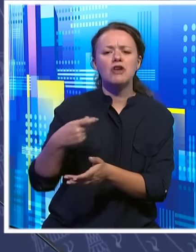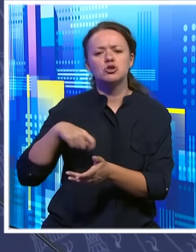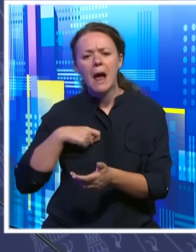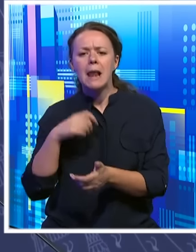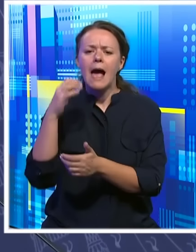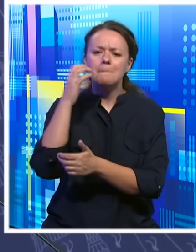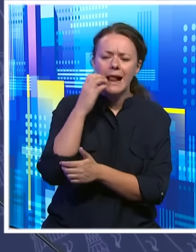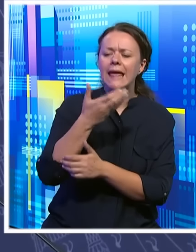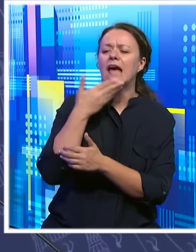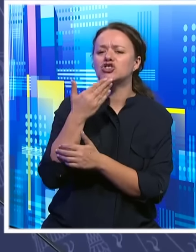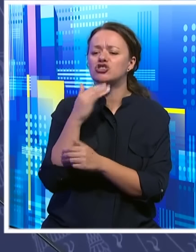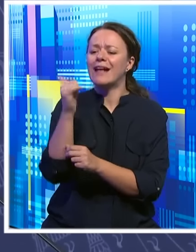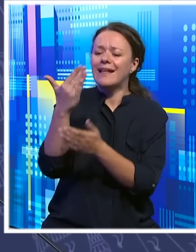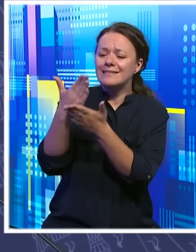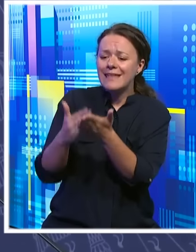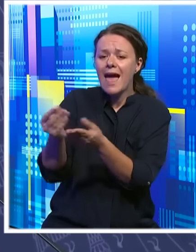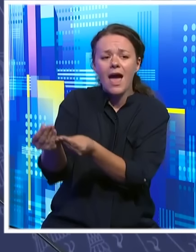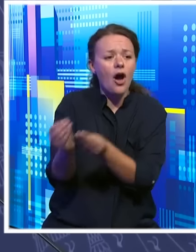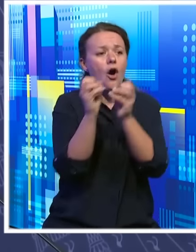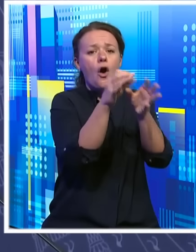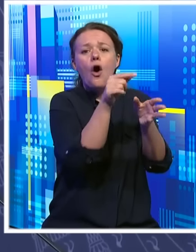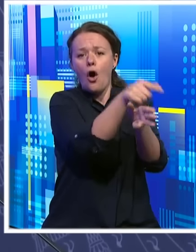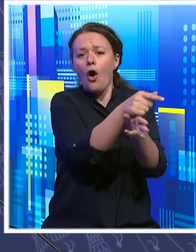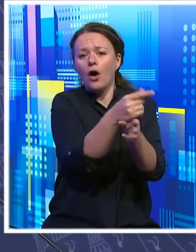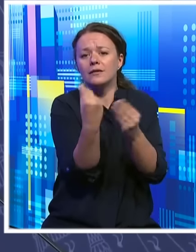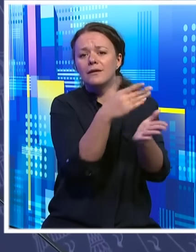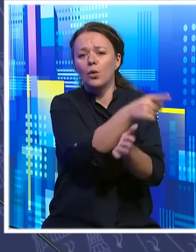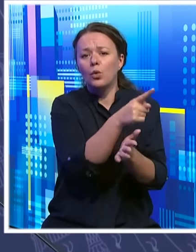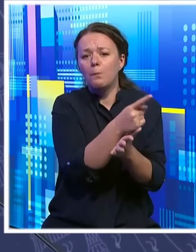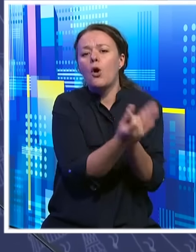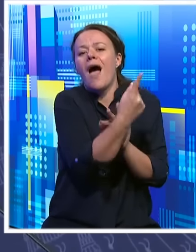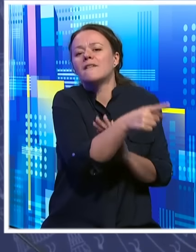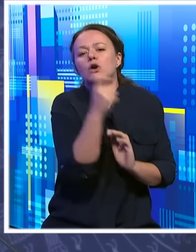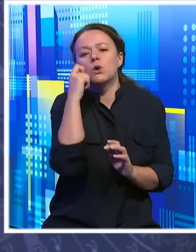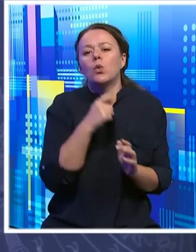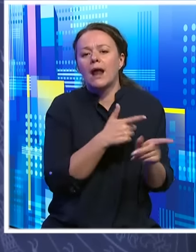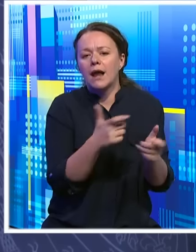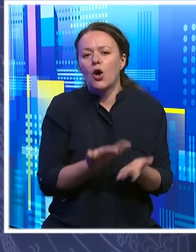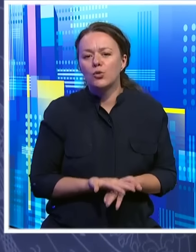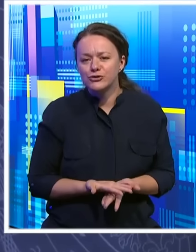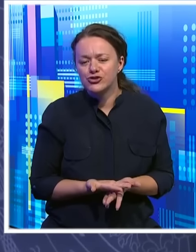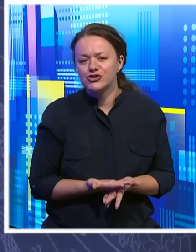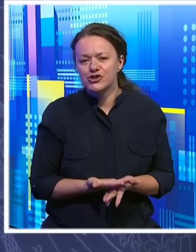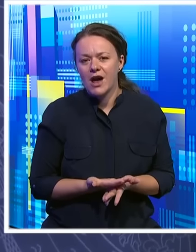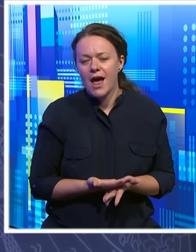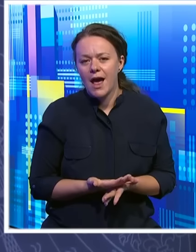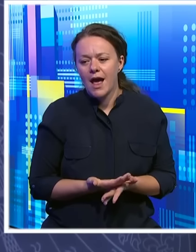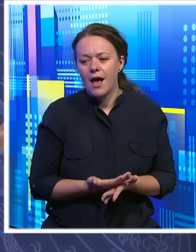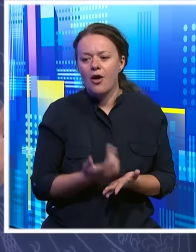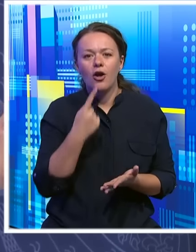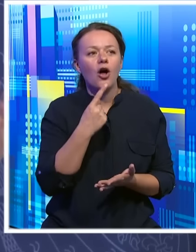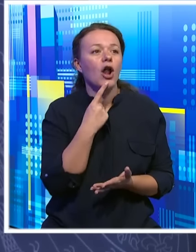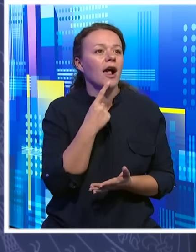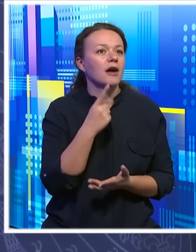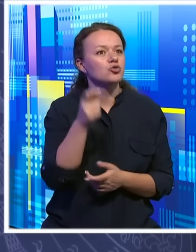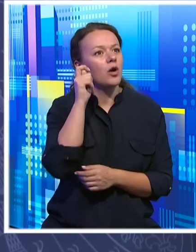kome sve, a deo tog oružja se pojavio u Ukrajini. I sad vi očekujete da će oni da kažu čestitamo na tome, vidite